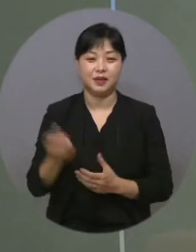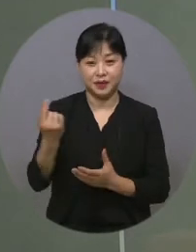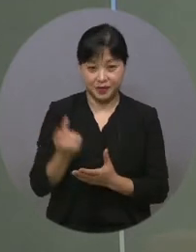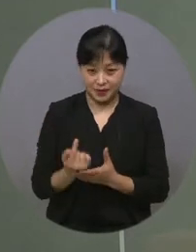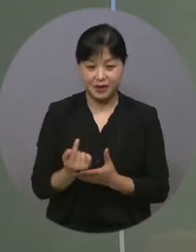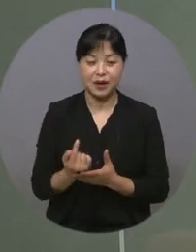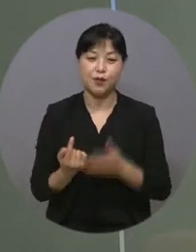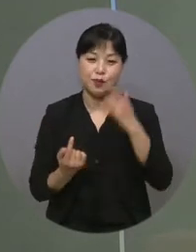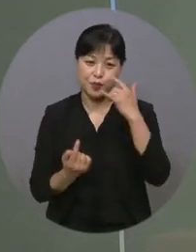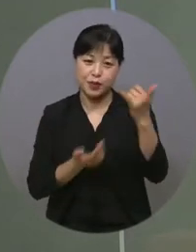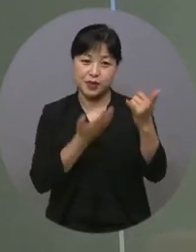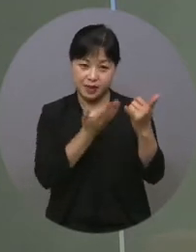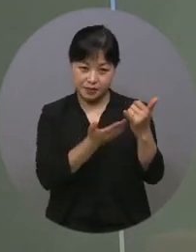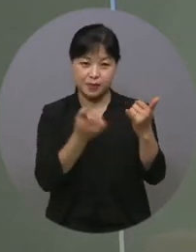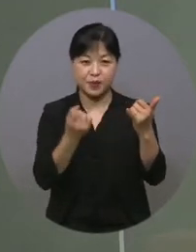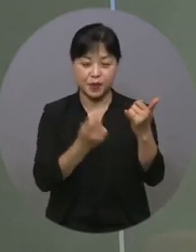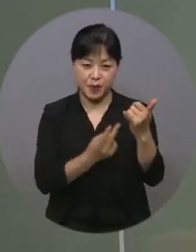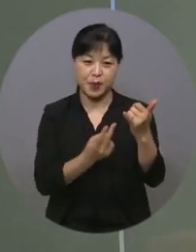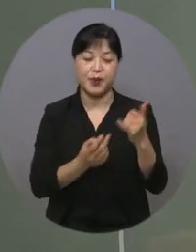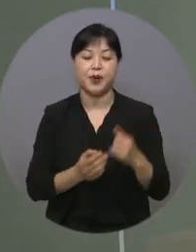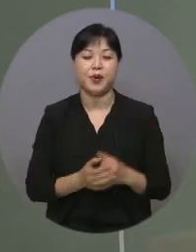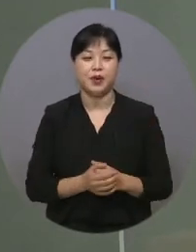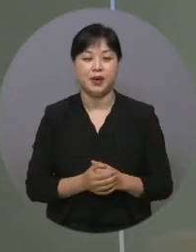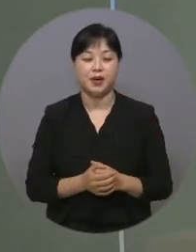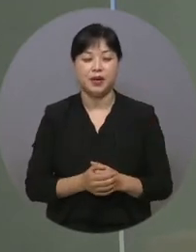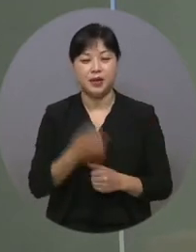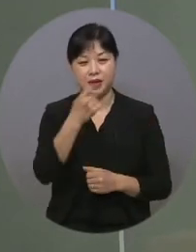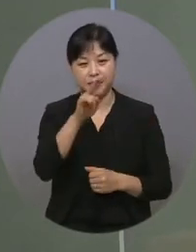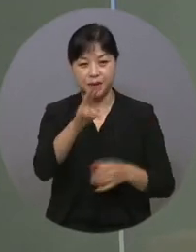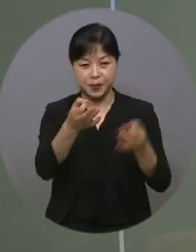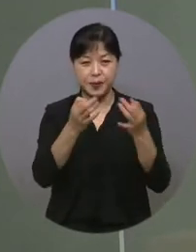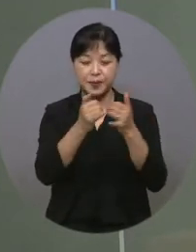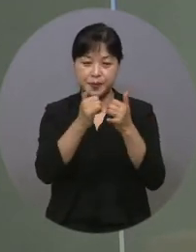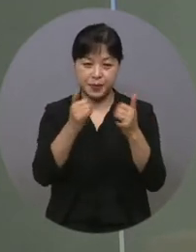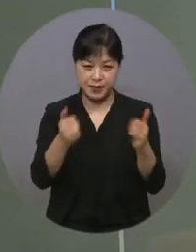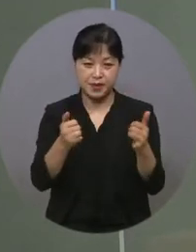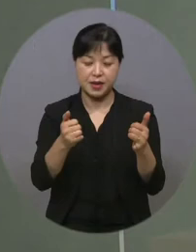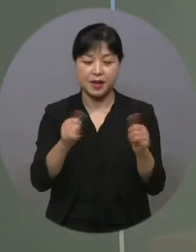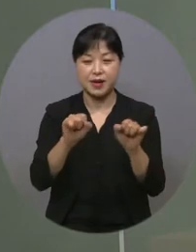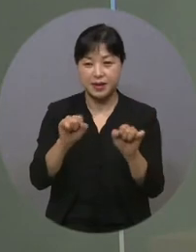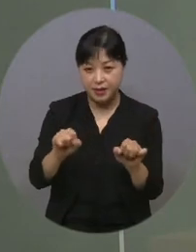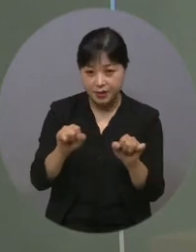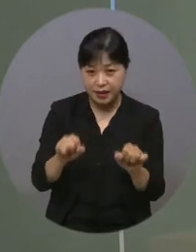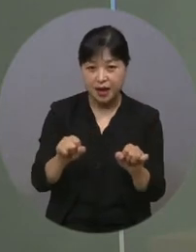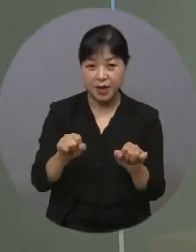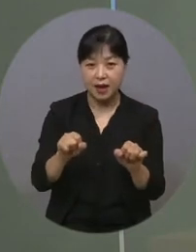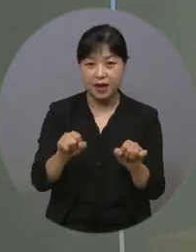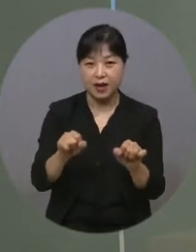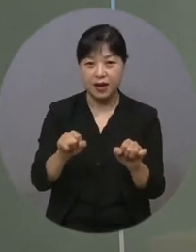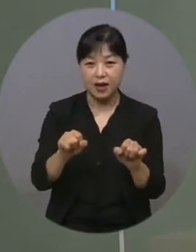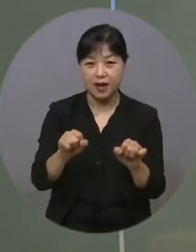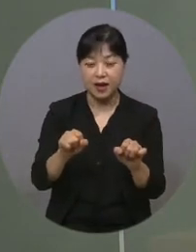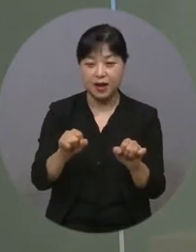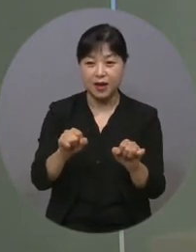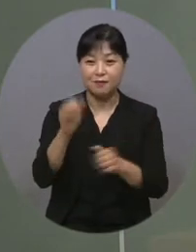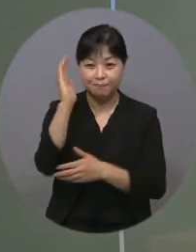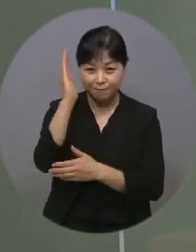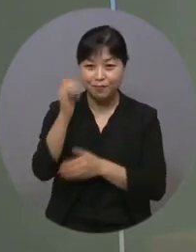학부모들 그리고 시청자 여러분에게 좀 인사의 말씀